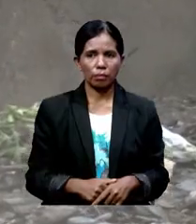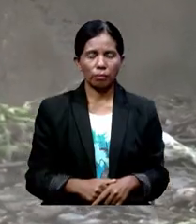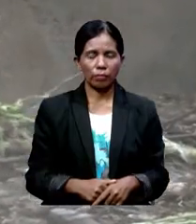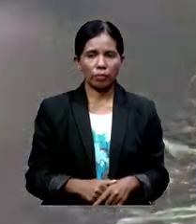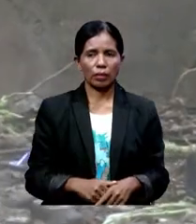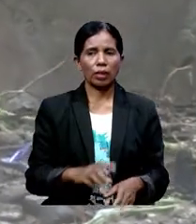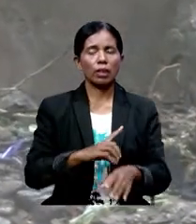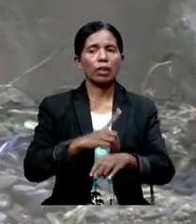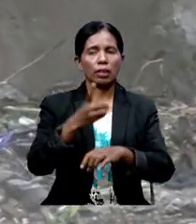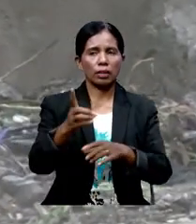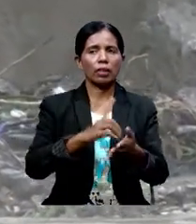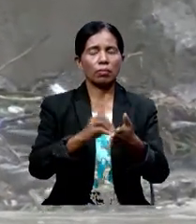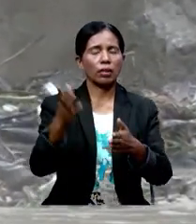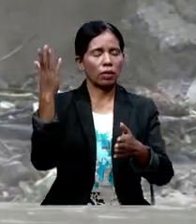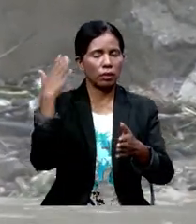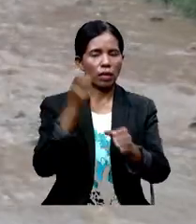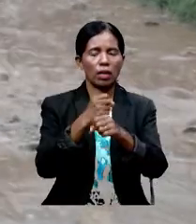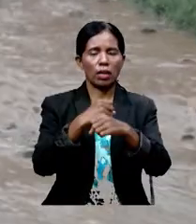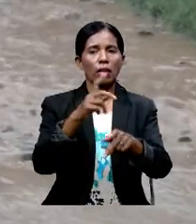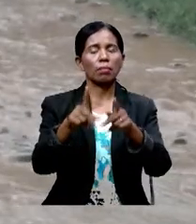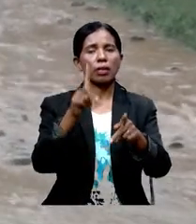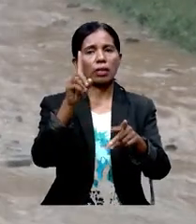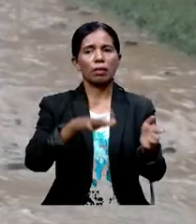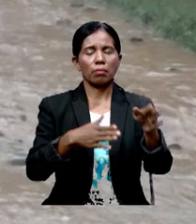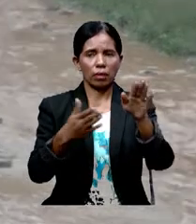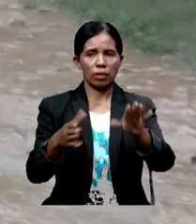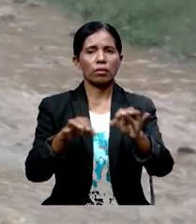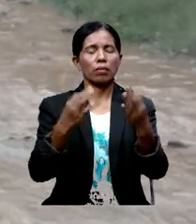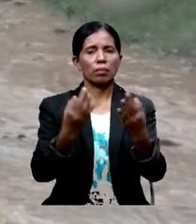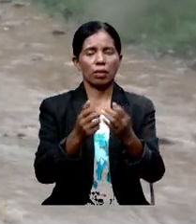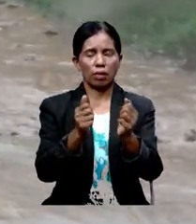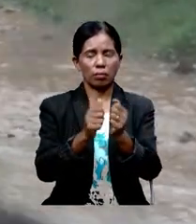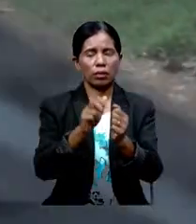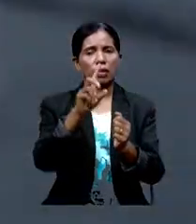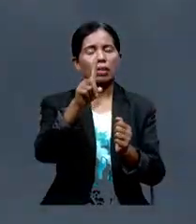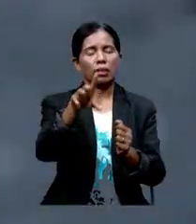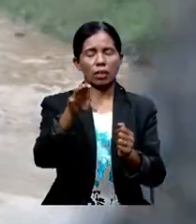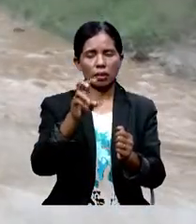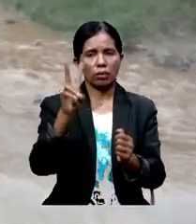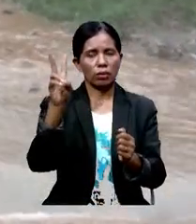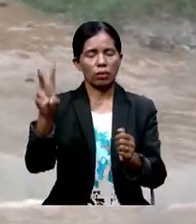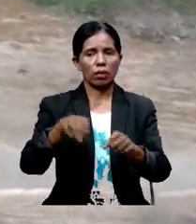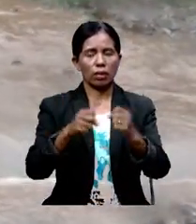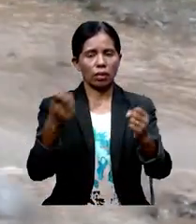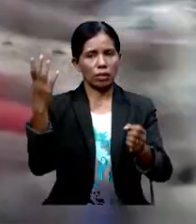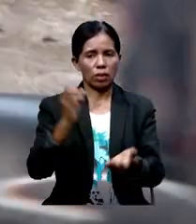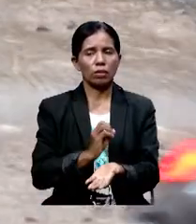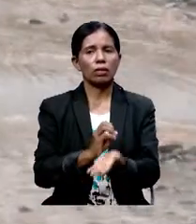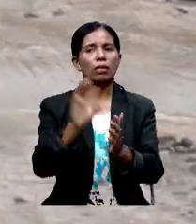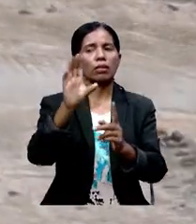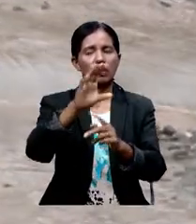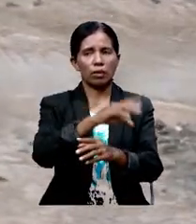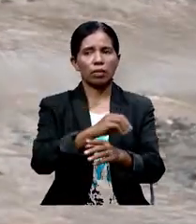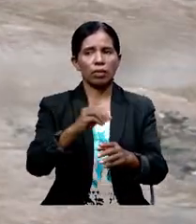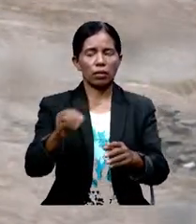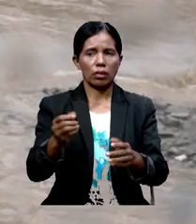Inundasang nebe akontesi semana kotu resulta ema ida mate no uma kain atu sidaresin rua hetang stragus iha oikusi. Tuir sefi relasang